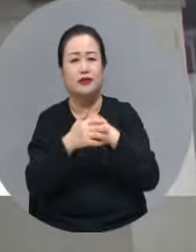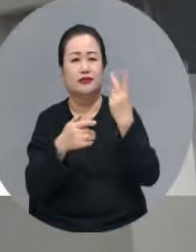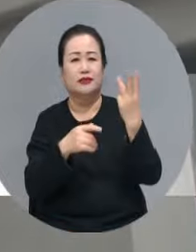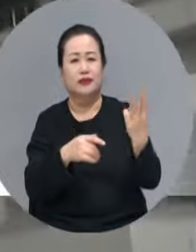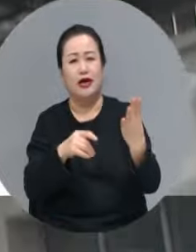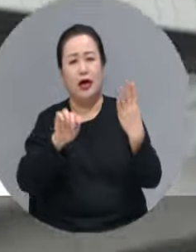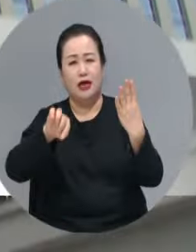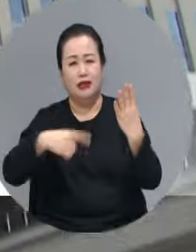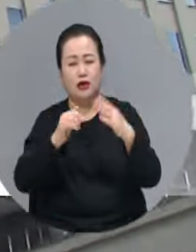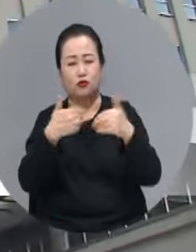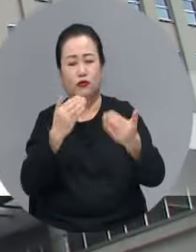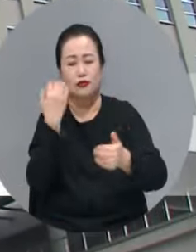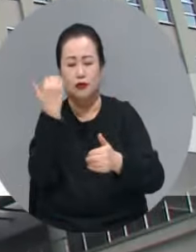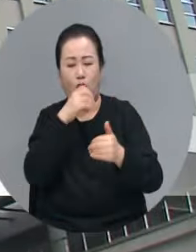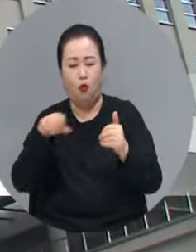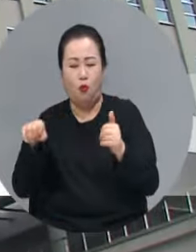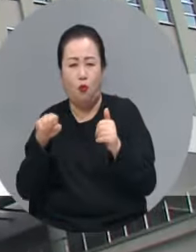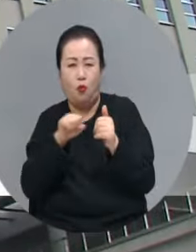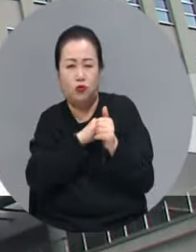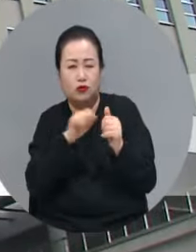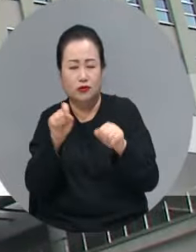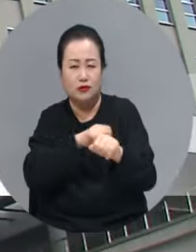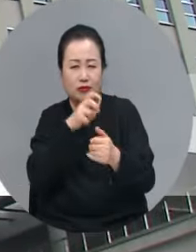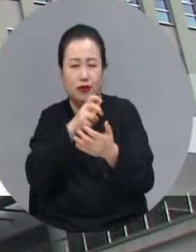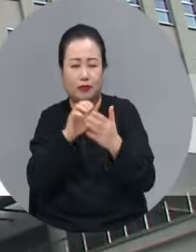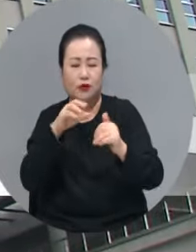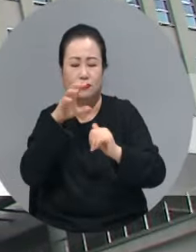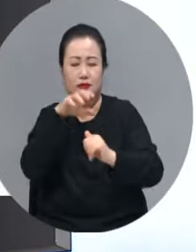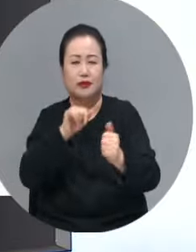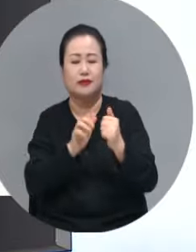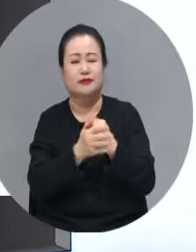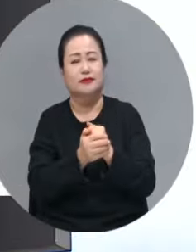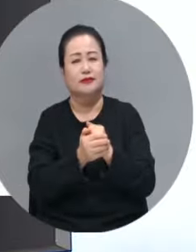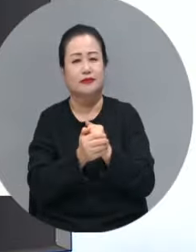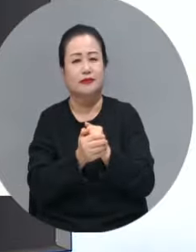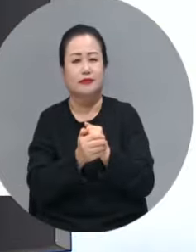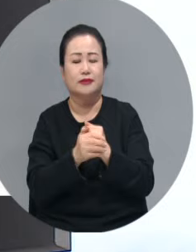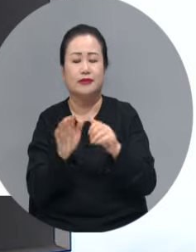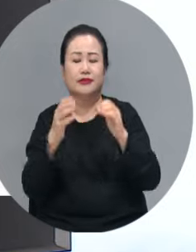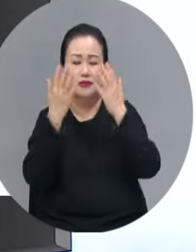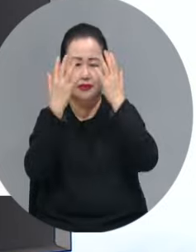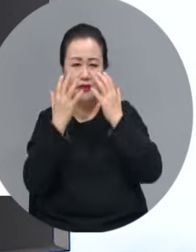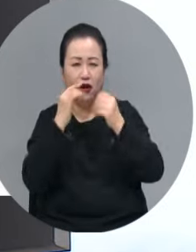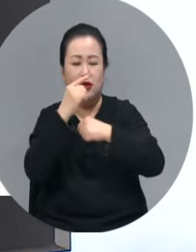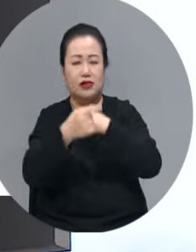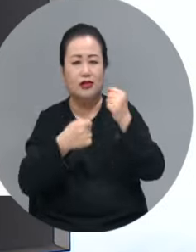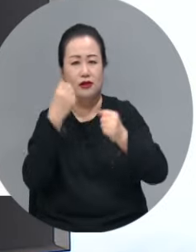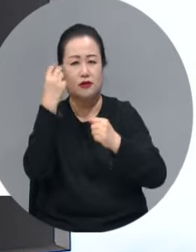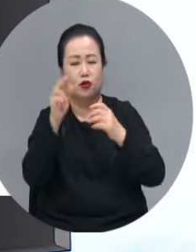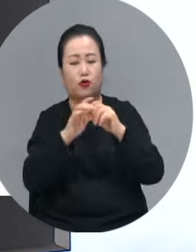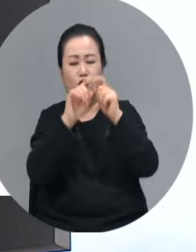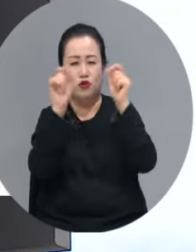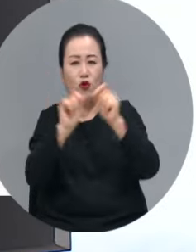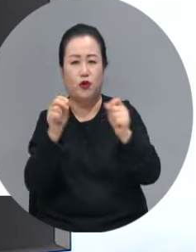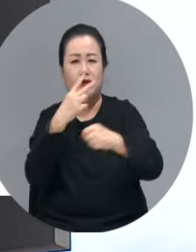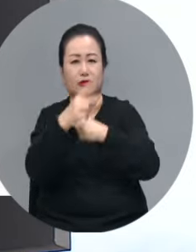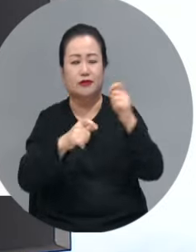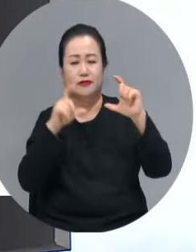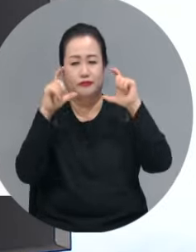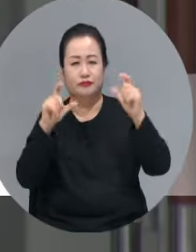단독은 성폭력 특례법 위반 혐의로 기소된 전 시의원에게 징역 1년 2개월에 집행유에